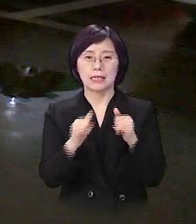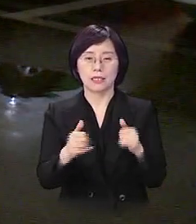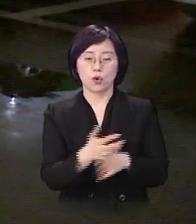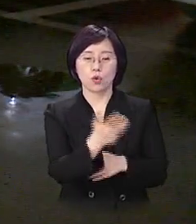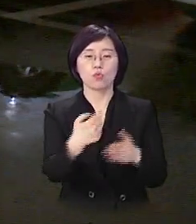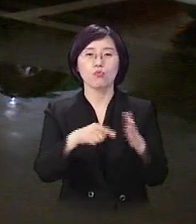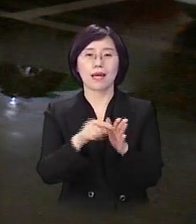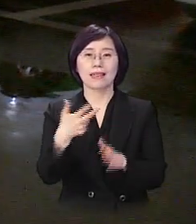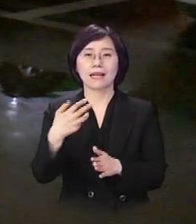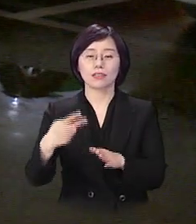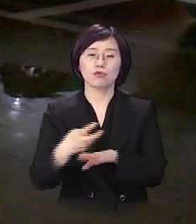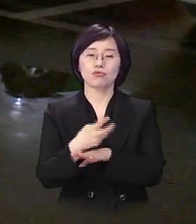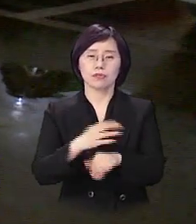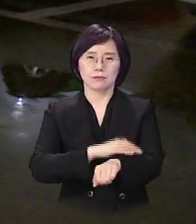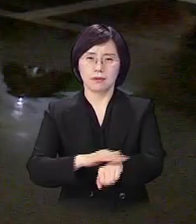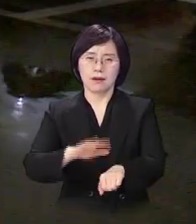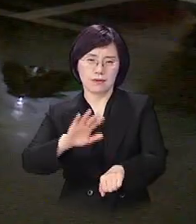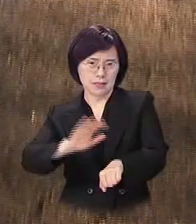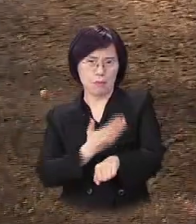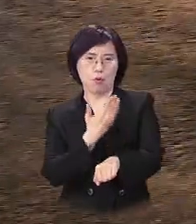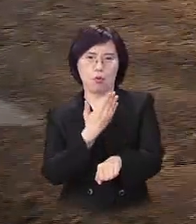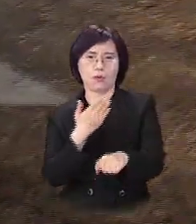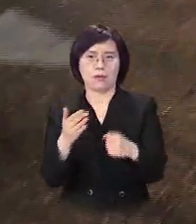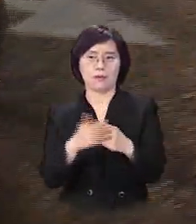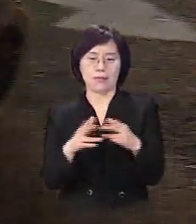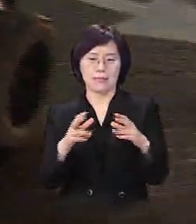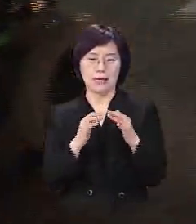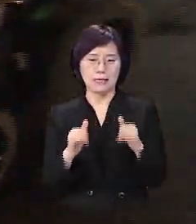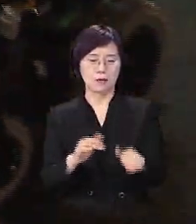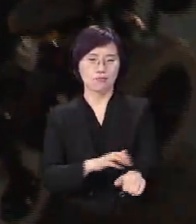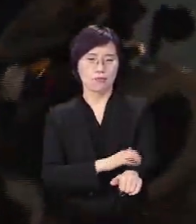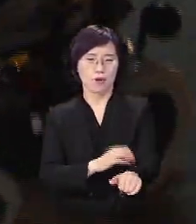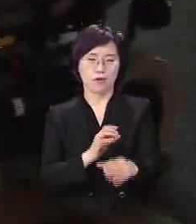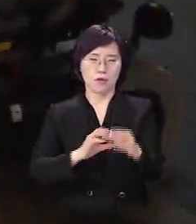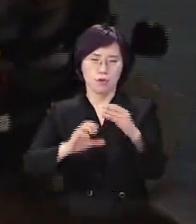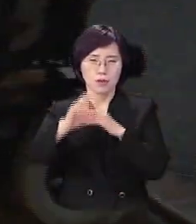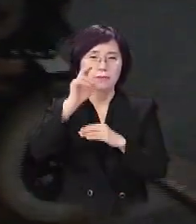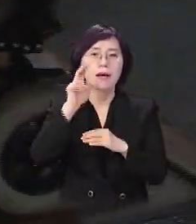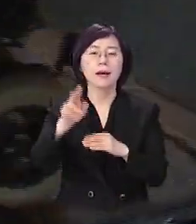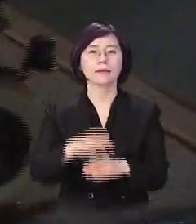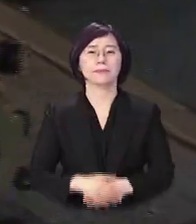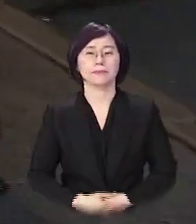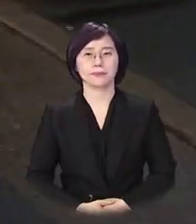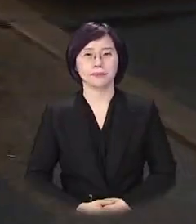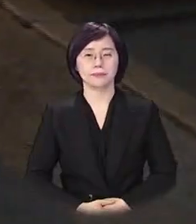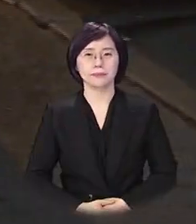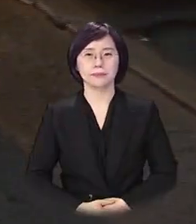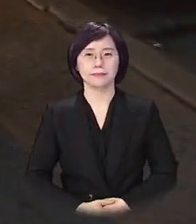위한 나들이콜이 제대로 운영되지 않으면서 장애인들의 불편이 가중되고 있습니다. TBC 박정입니다.